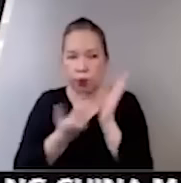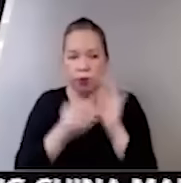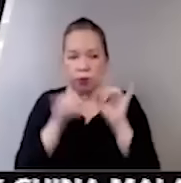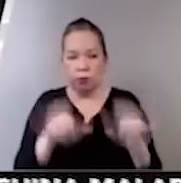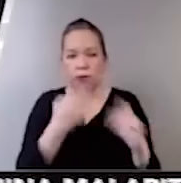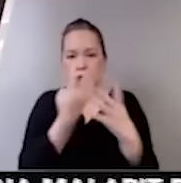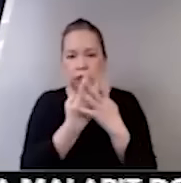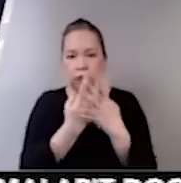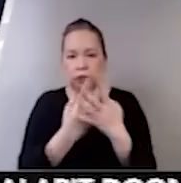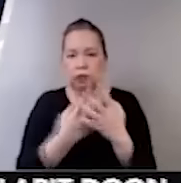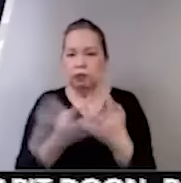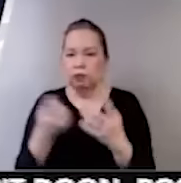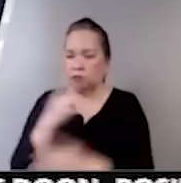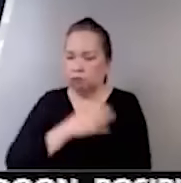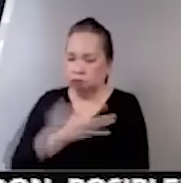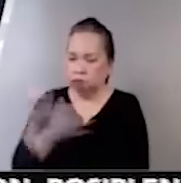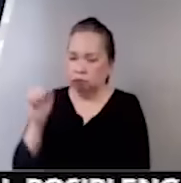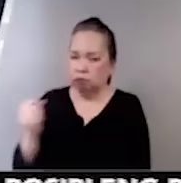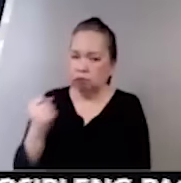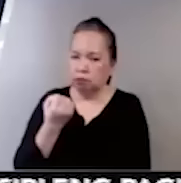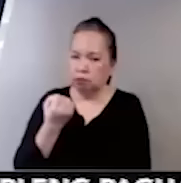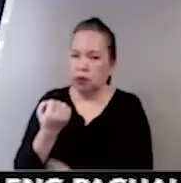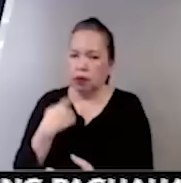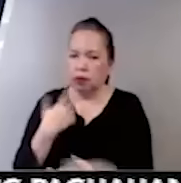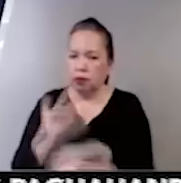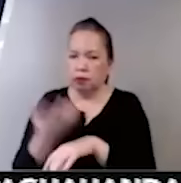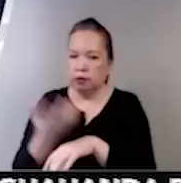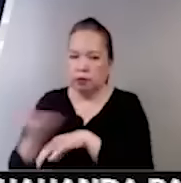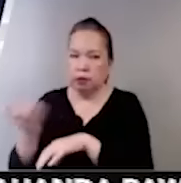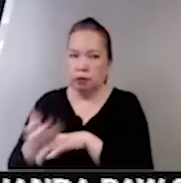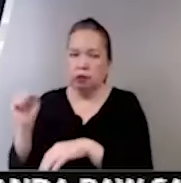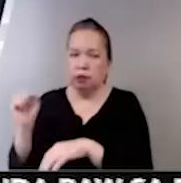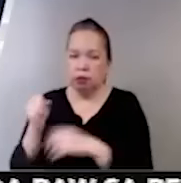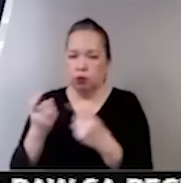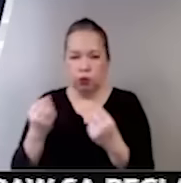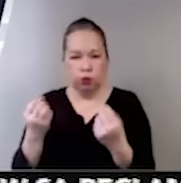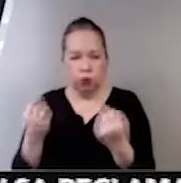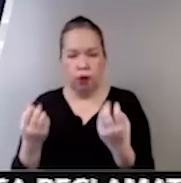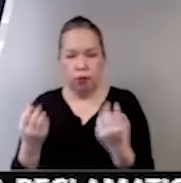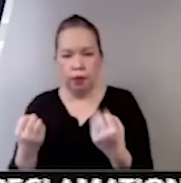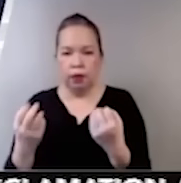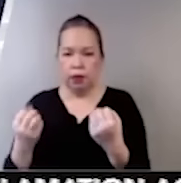itong nabiktima. Kasi po na-scam na rin po ako dati. Yung mga